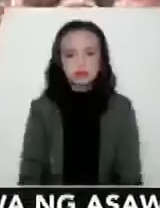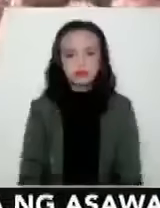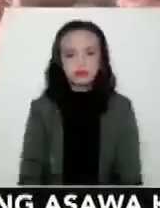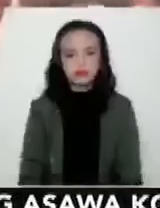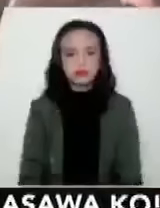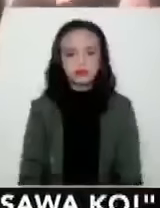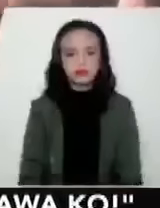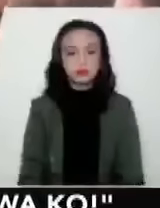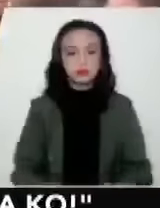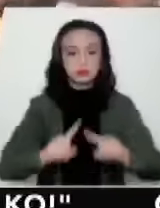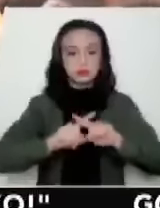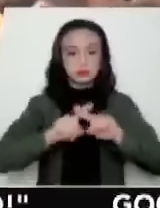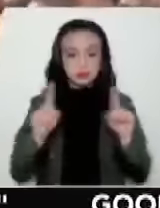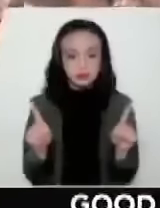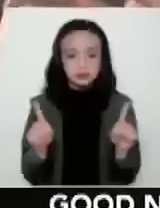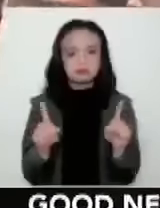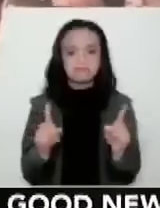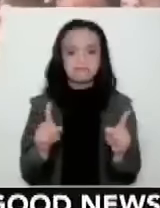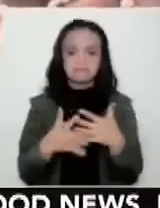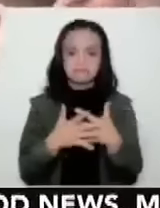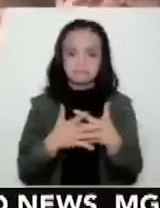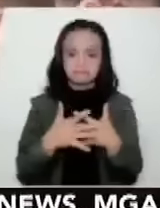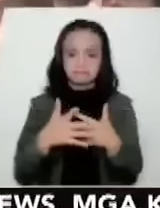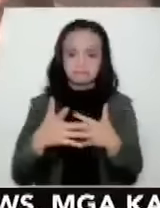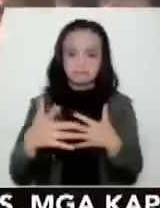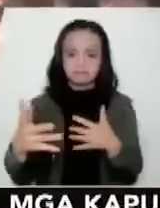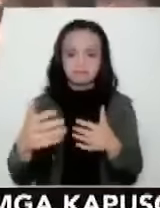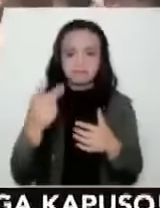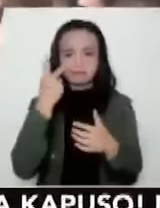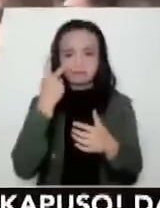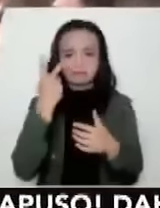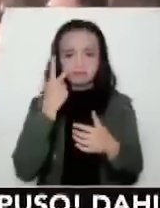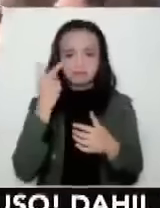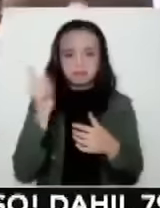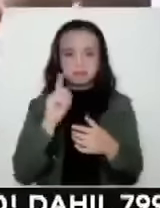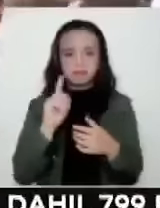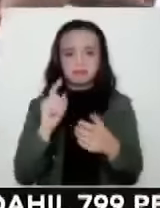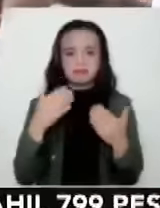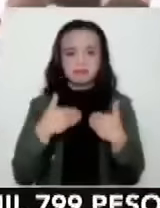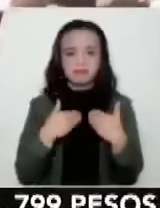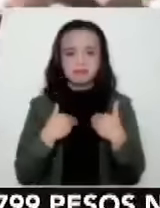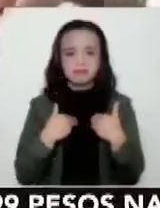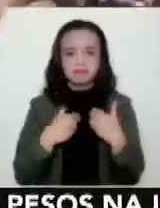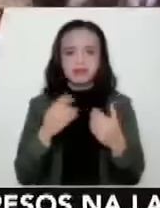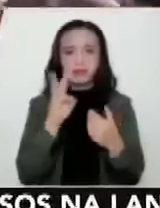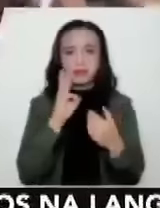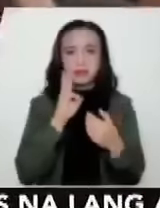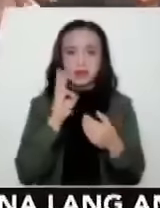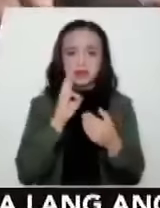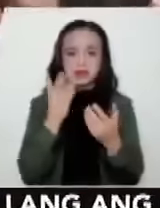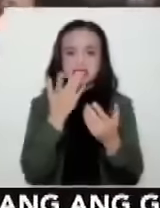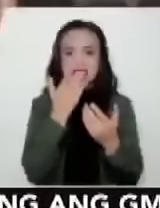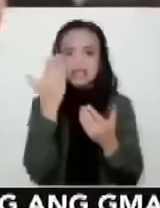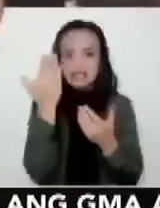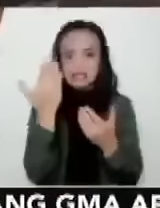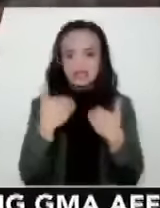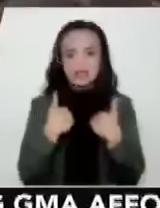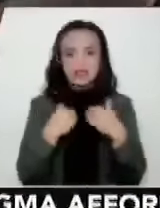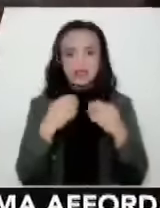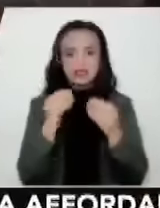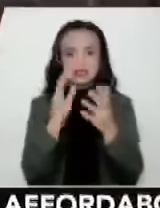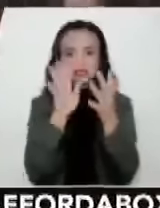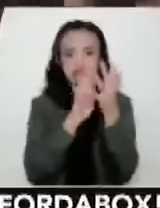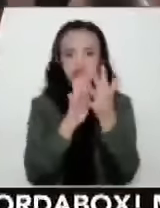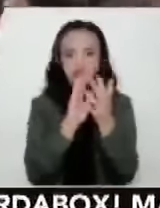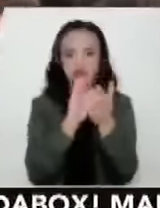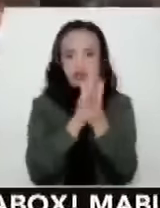Pero habang tumatagal, kapuna-puna ang pamumuo ng moisture o tubig sa salamin ng andas. Pakapal ng pakapal yan